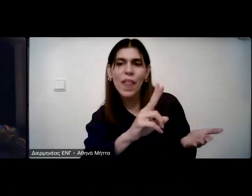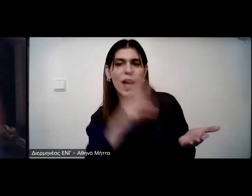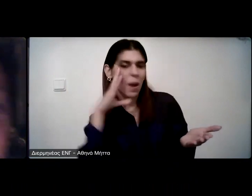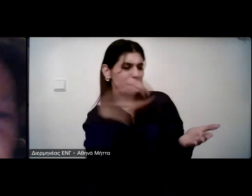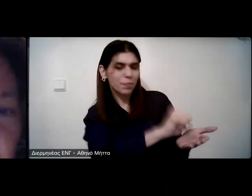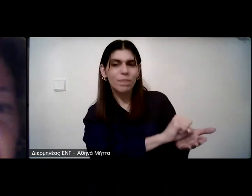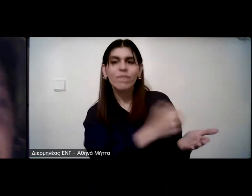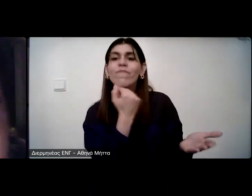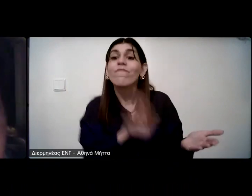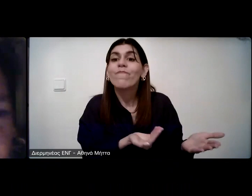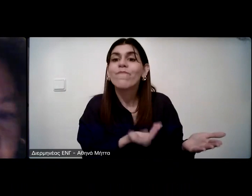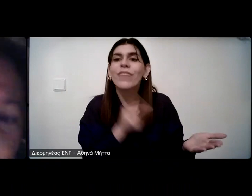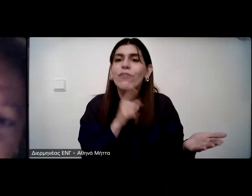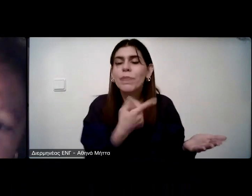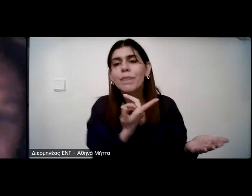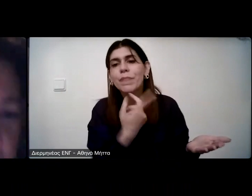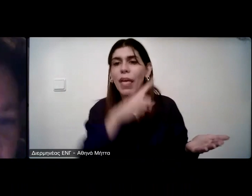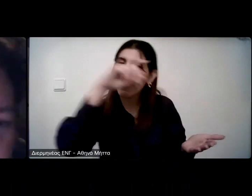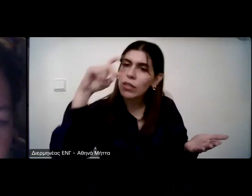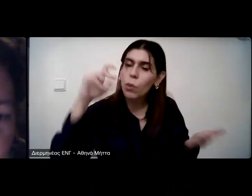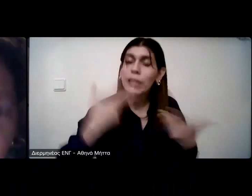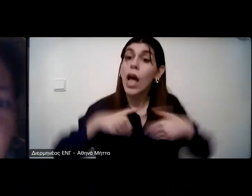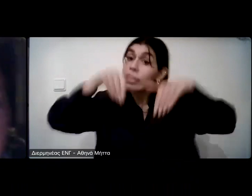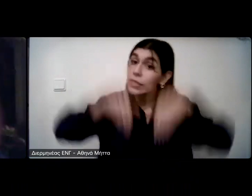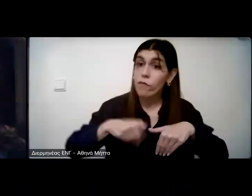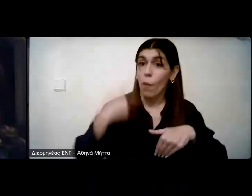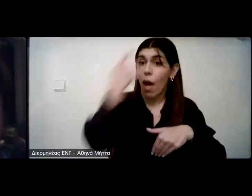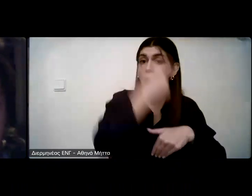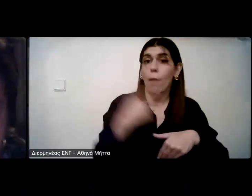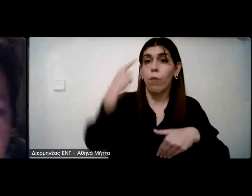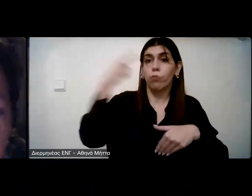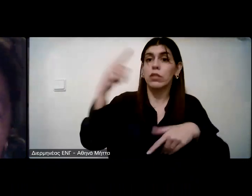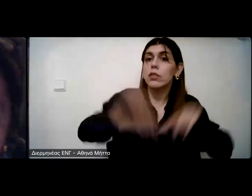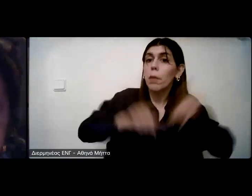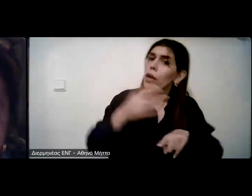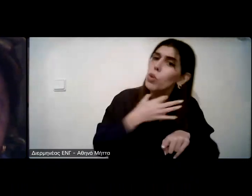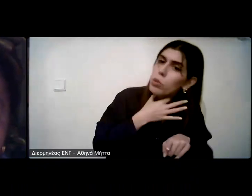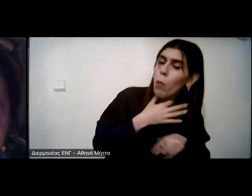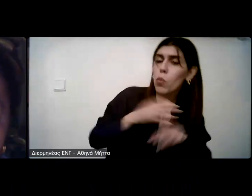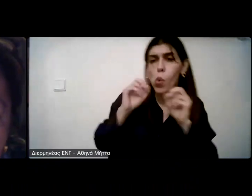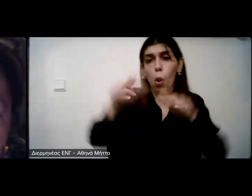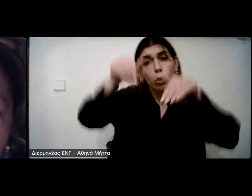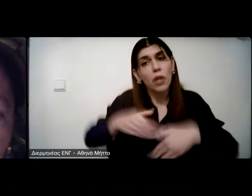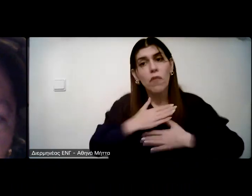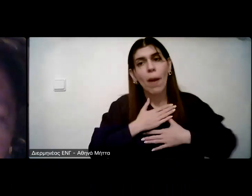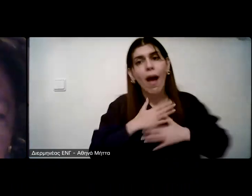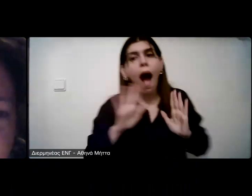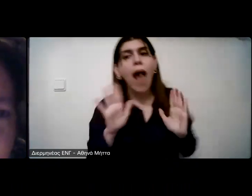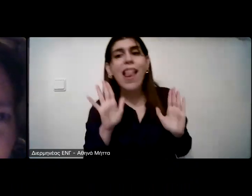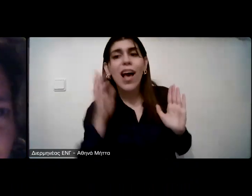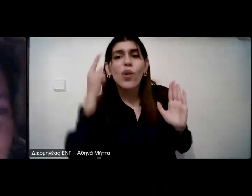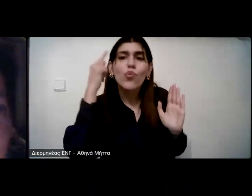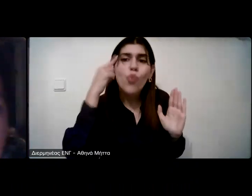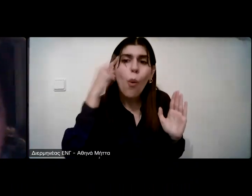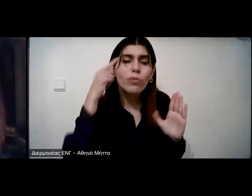πολύ δύσκολη, τη σέβομαι την άποψη των συναδέλφων που το εισάγουν, αλλά νομίζω ότι η ορατότητα